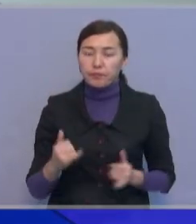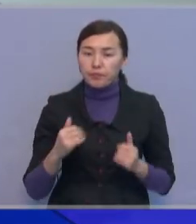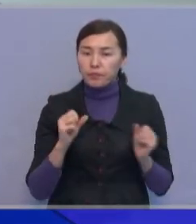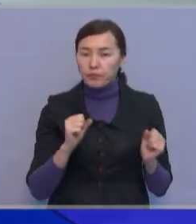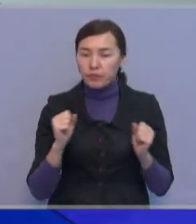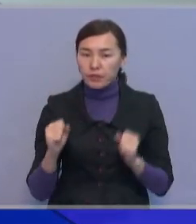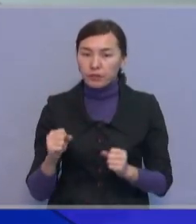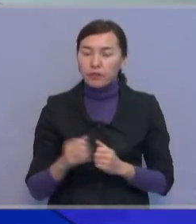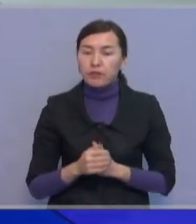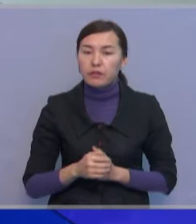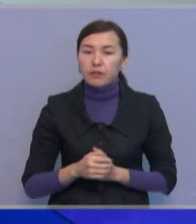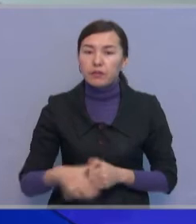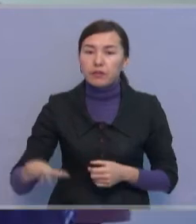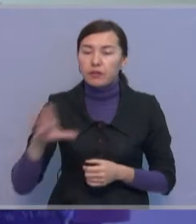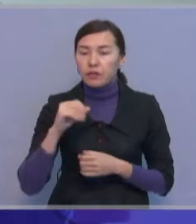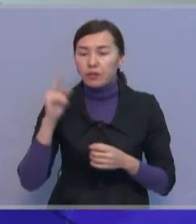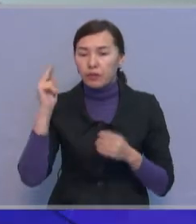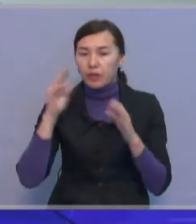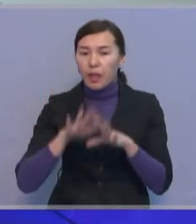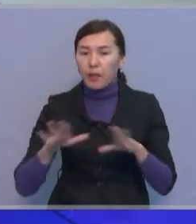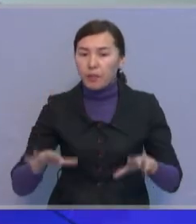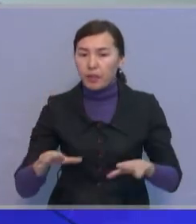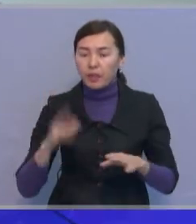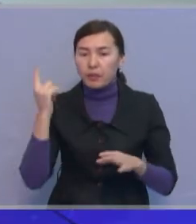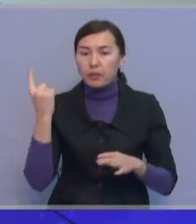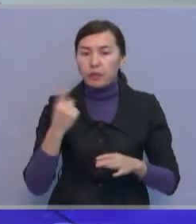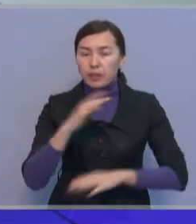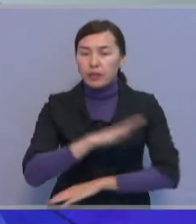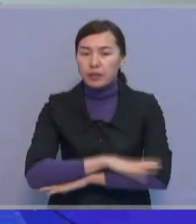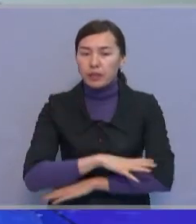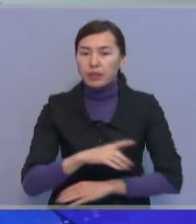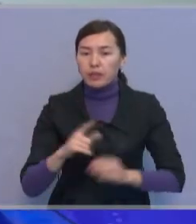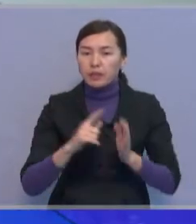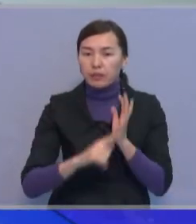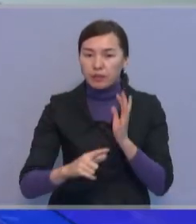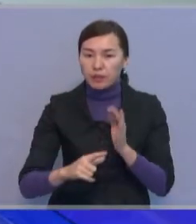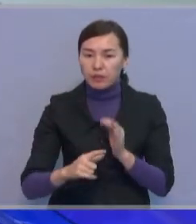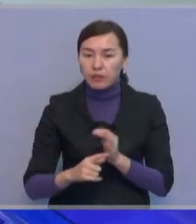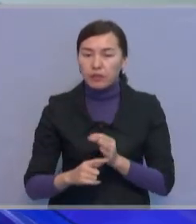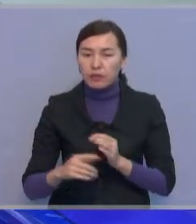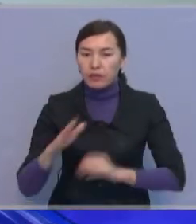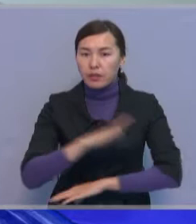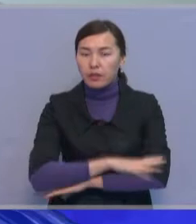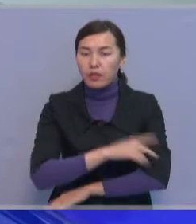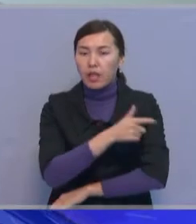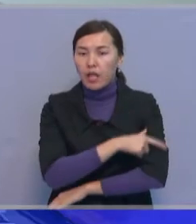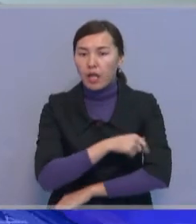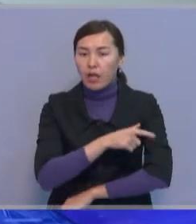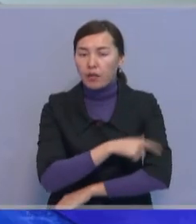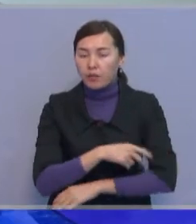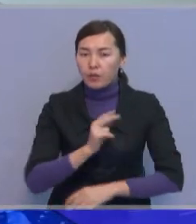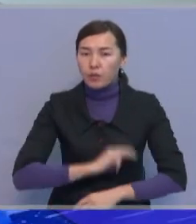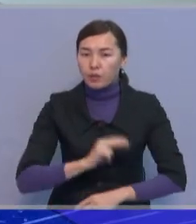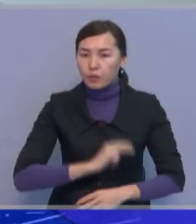сақтай отырып, жалпы оқушылардың бірінші сыныптарда 70 сынып кезекші сыныптар